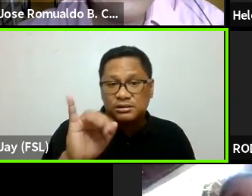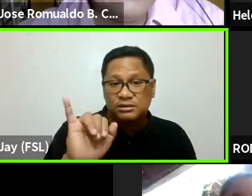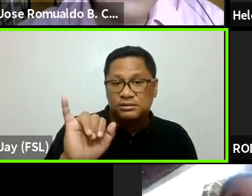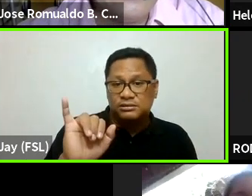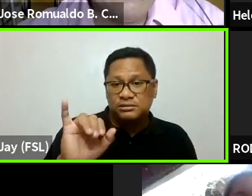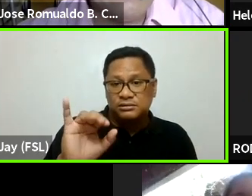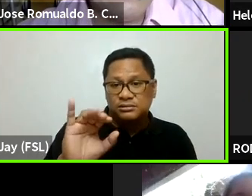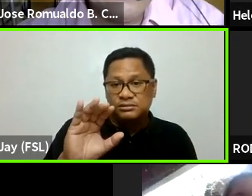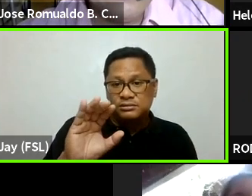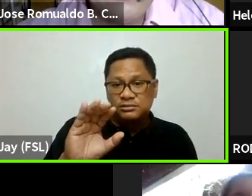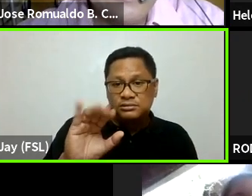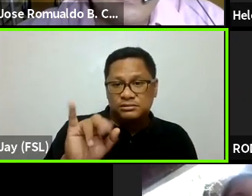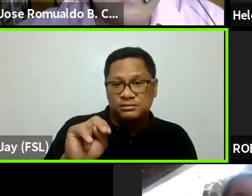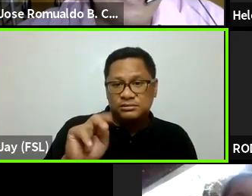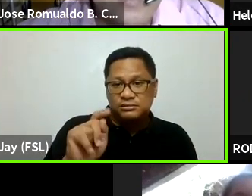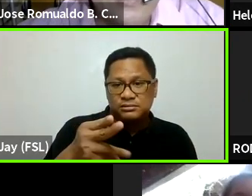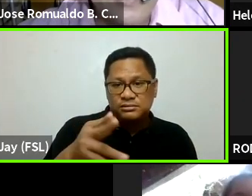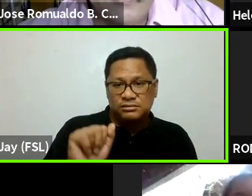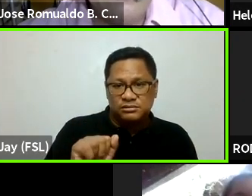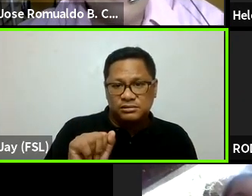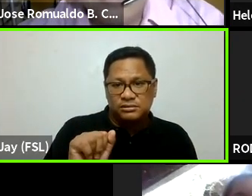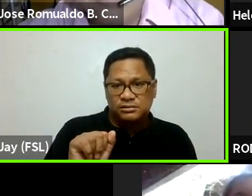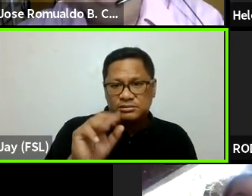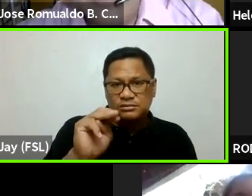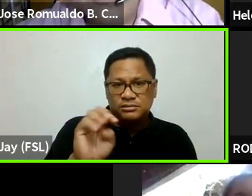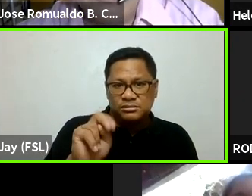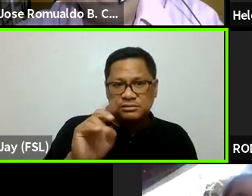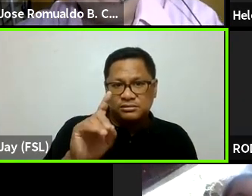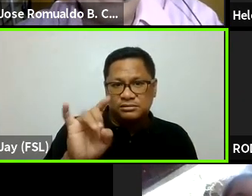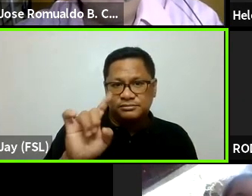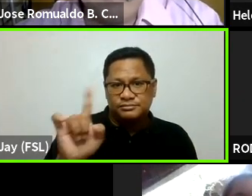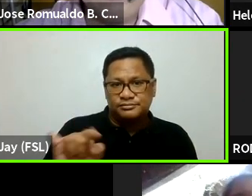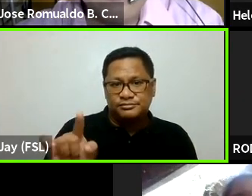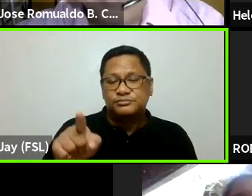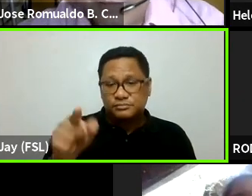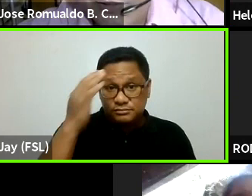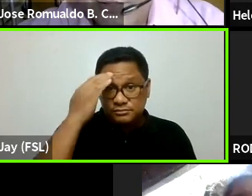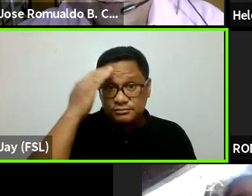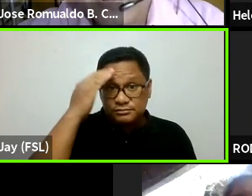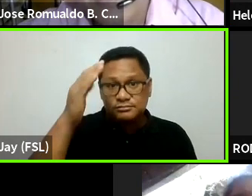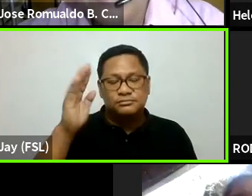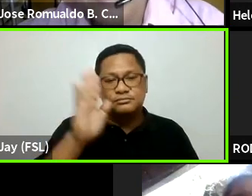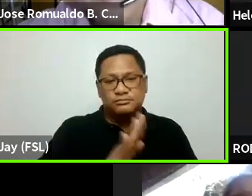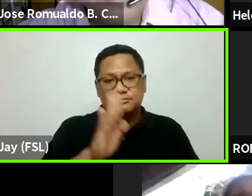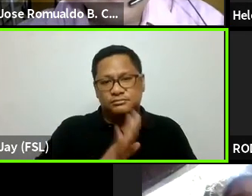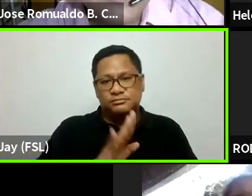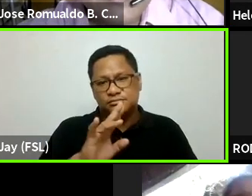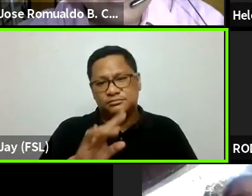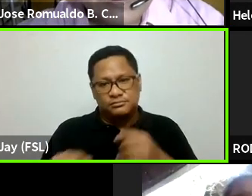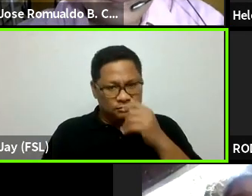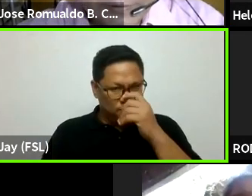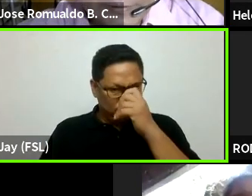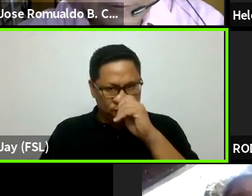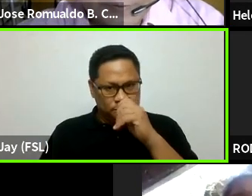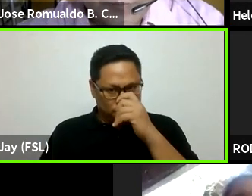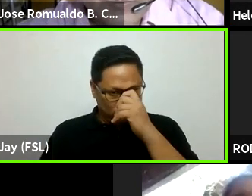Cintia Mendez? Yes, sir. Anong knowledge mo about business?